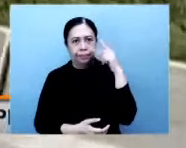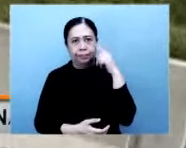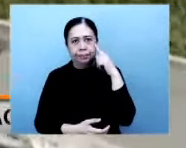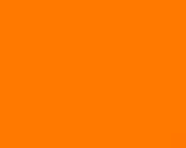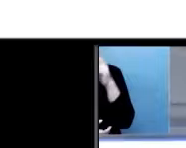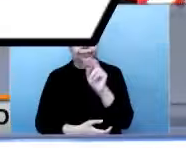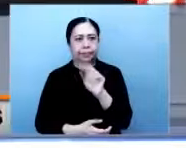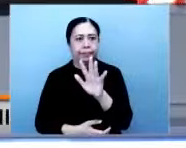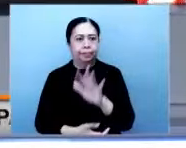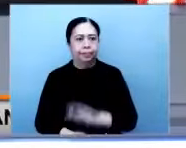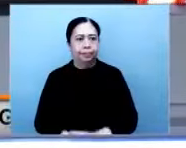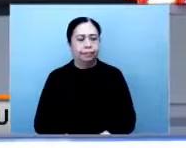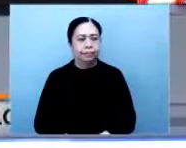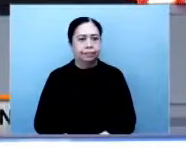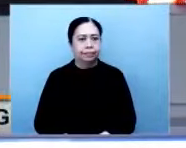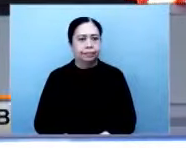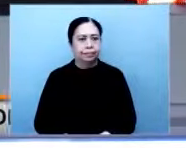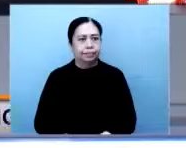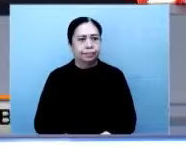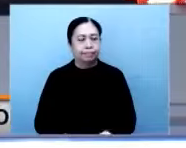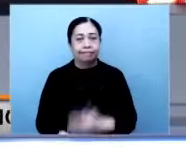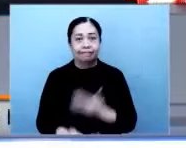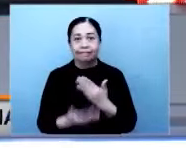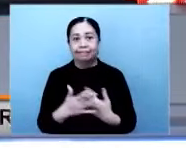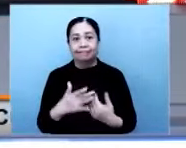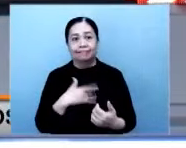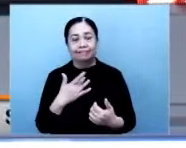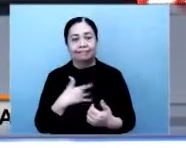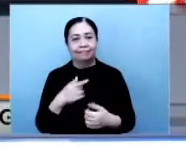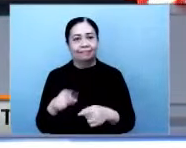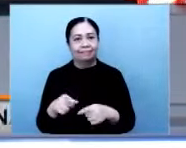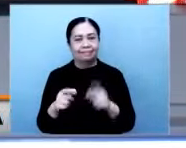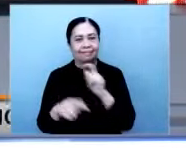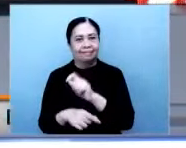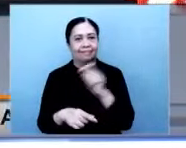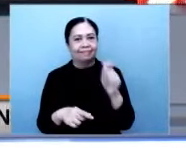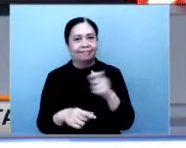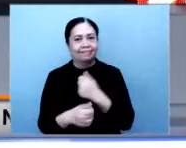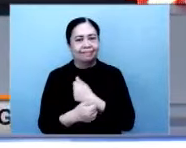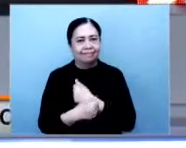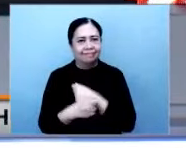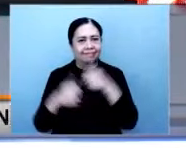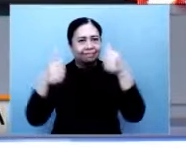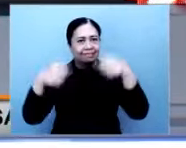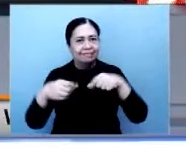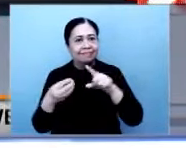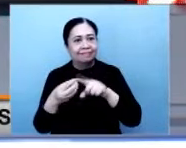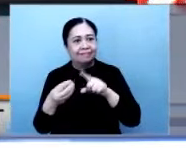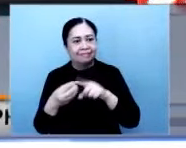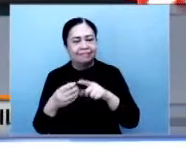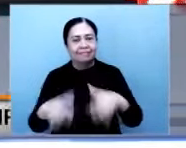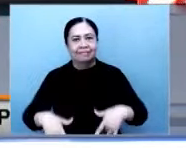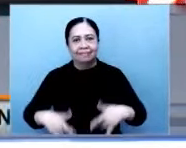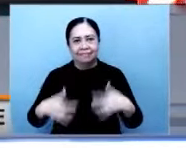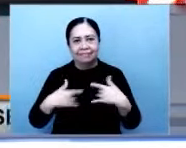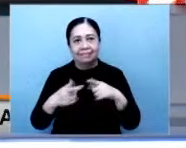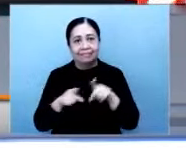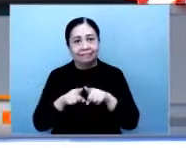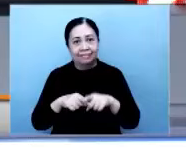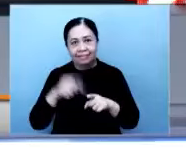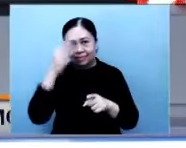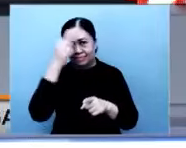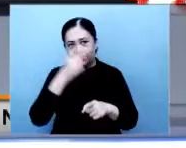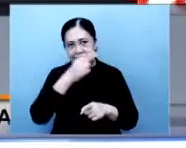5. Good vibes ang hatid ng isang TikToker na mahilig mag-post tungkol sa buhay Katoliko. Pero sa likod